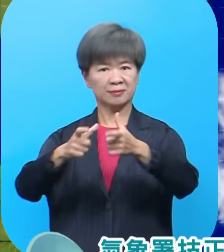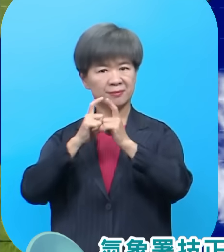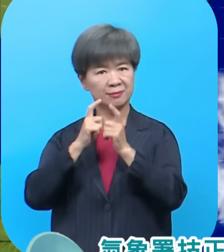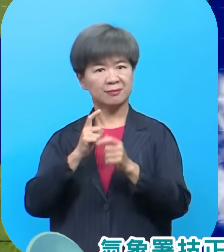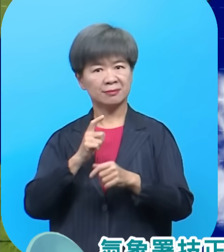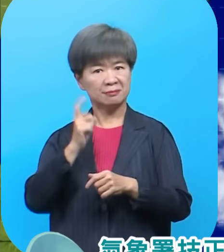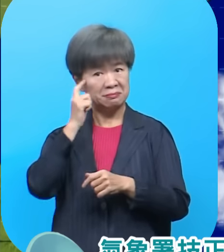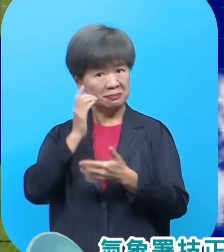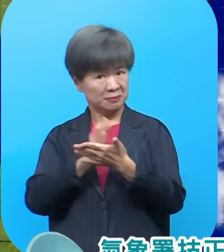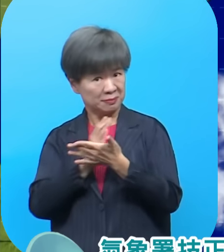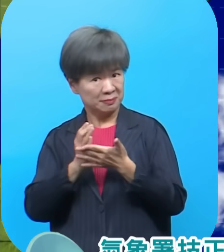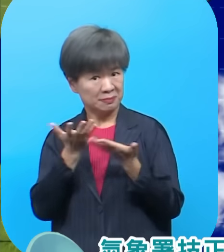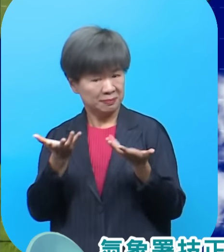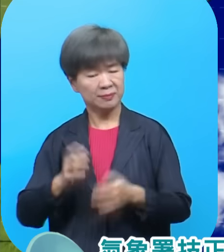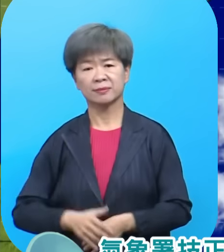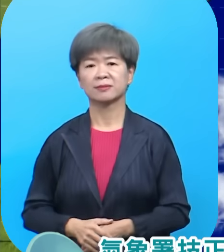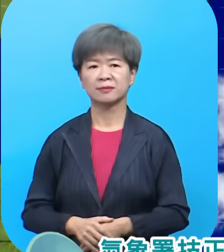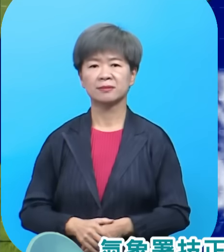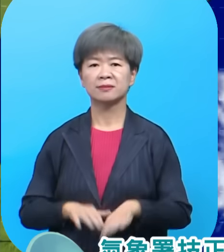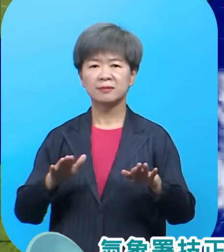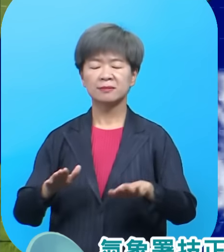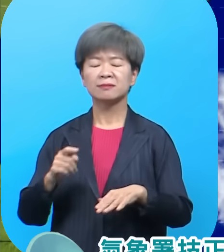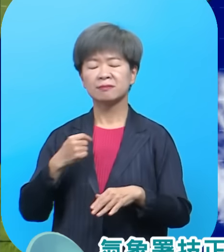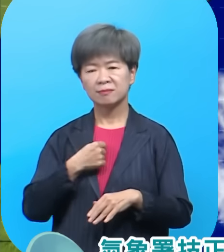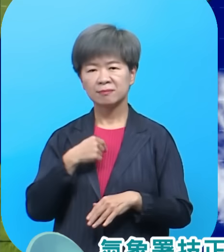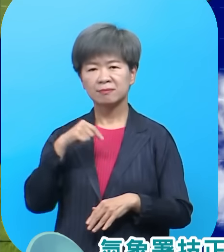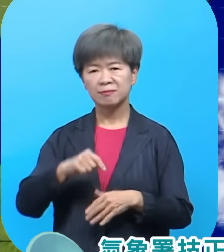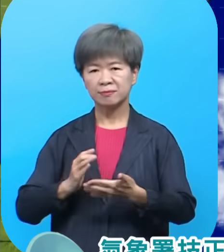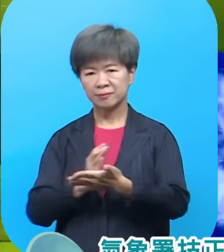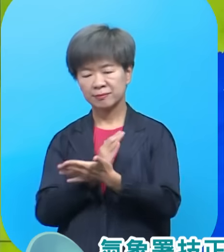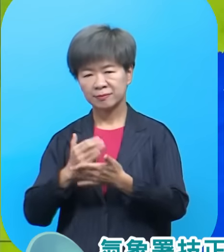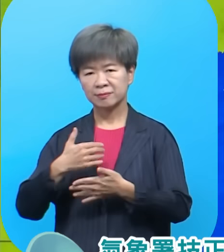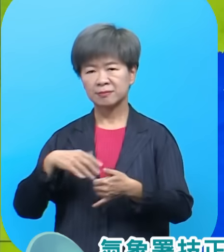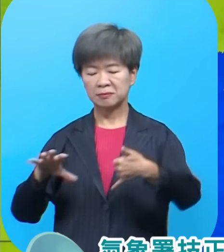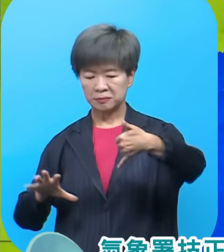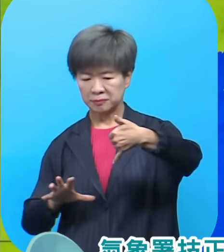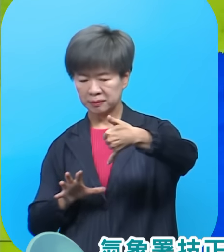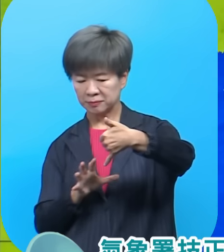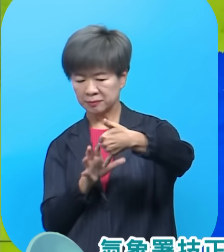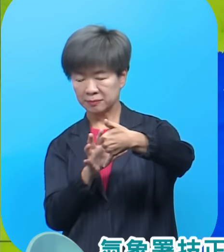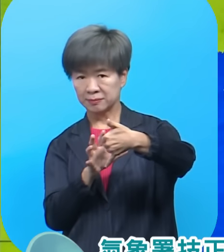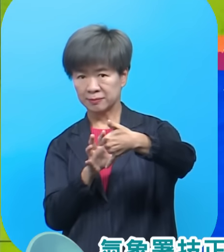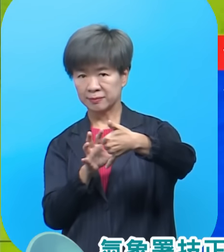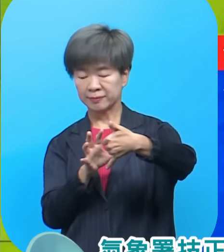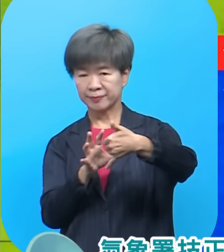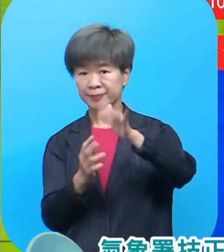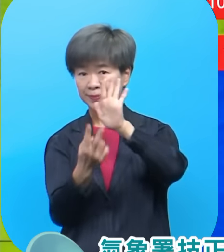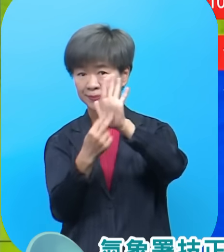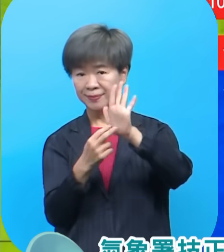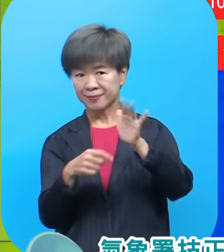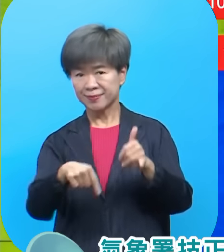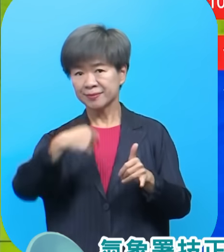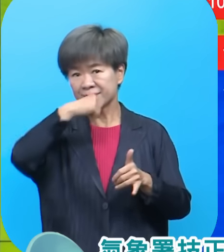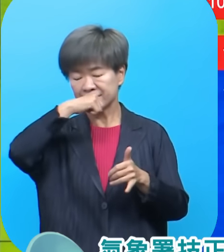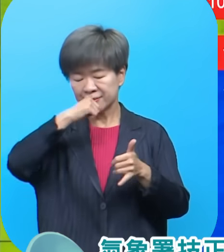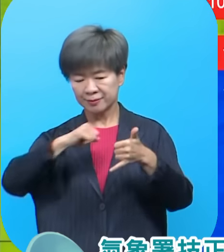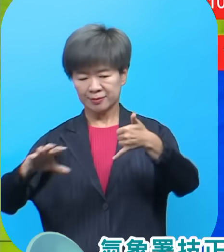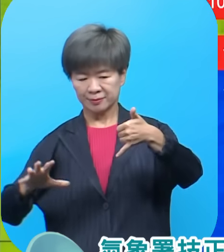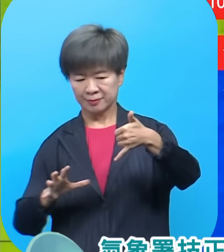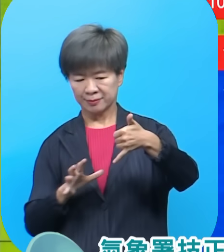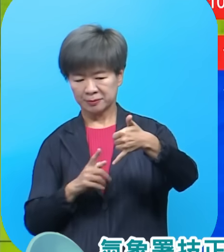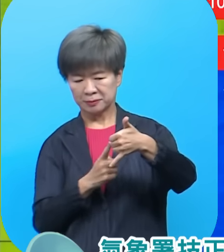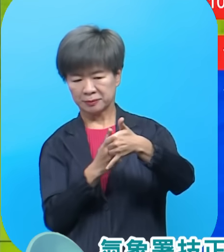看法？ 好，目前我们官方重整的看法是认为台风它在登陆，我们这样子登陆以后往东北的方